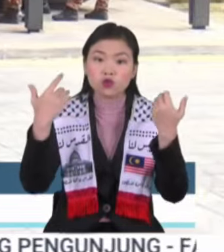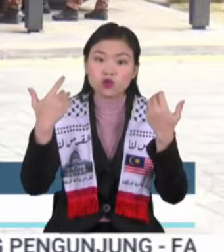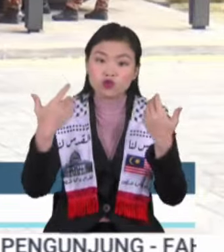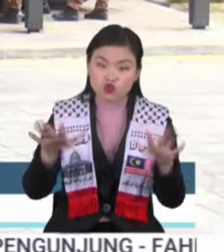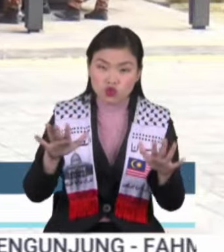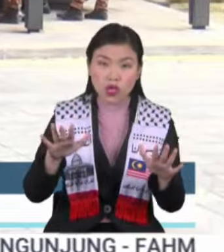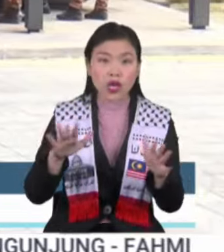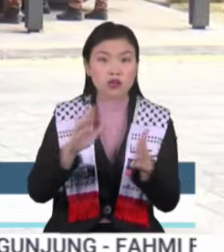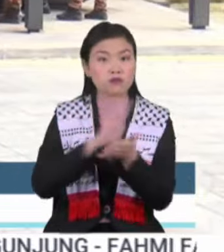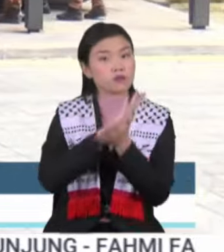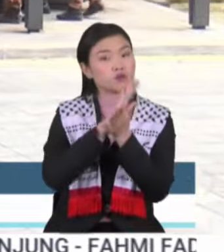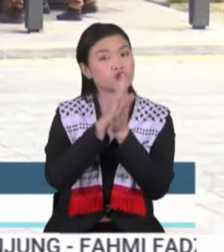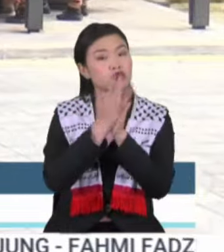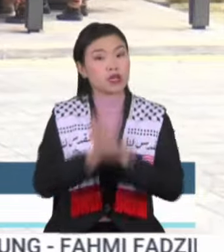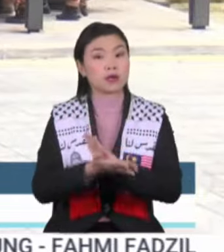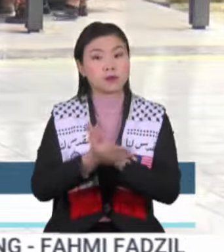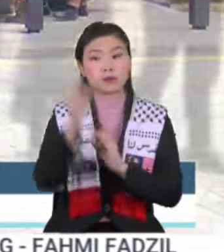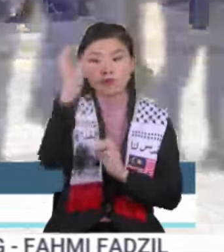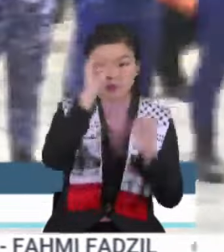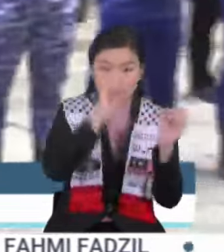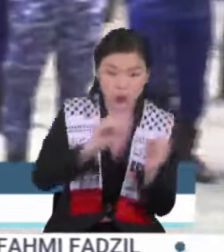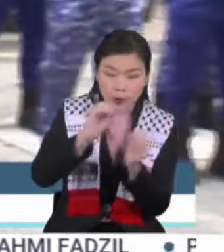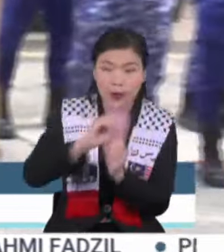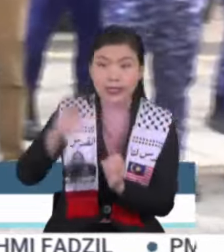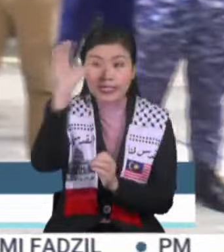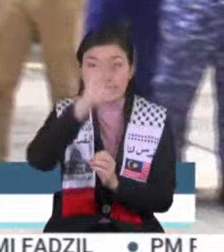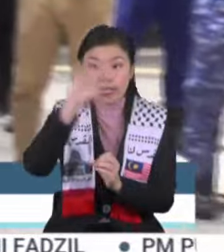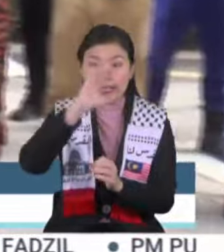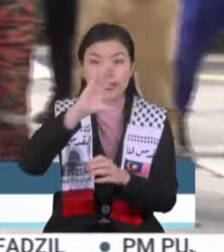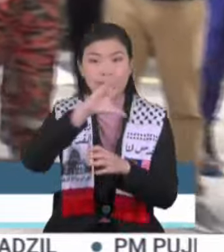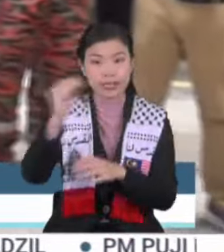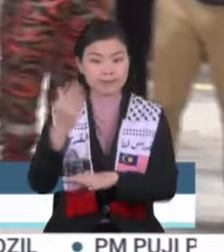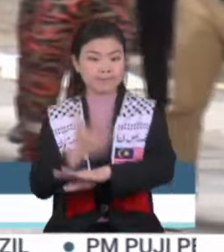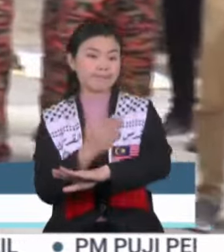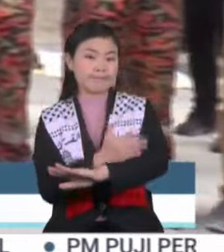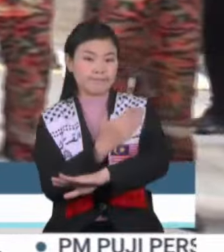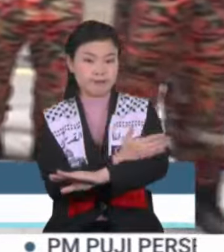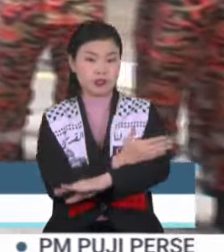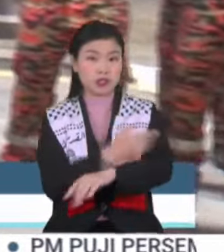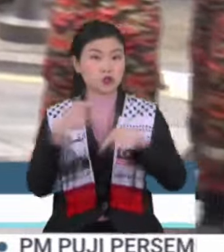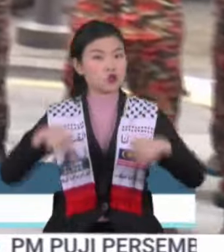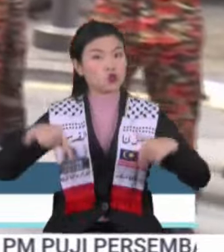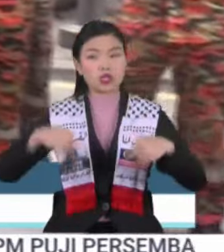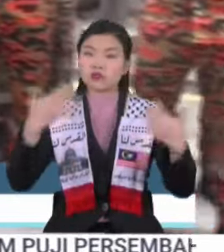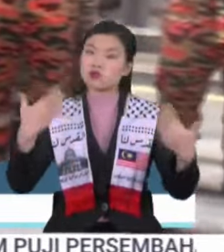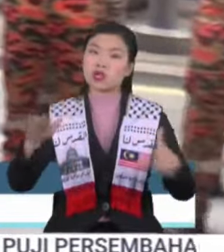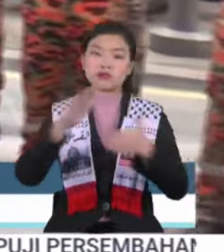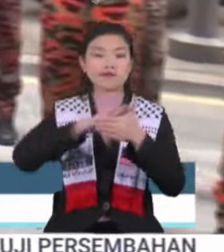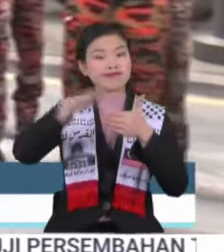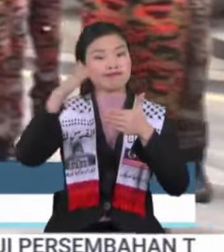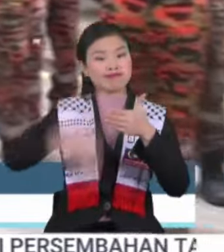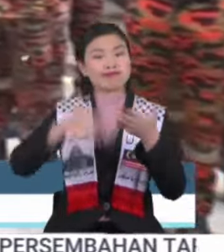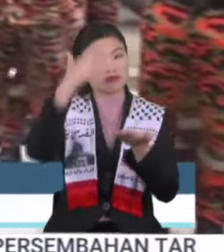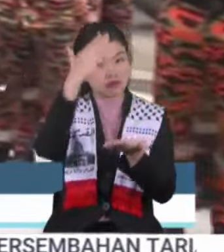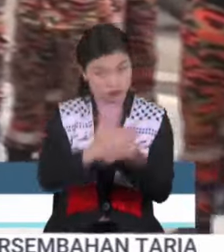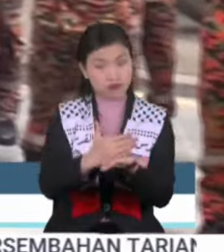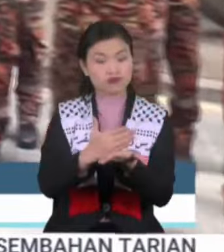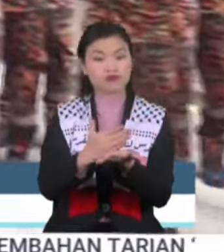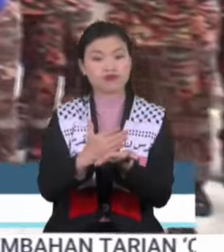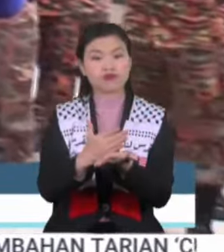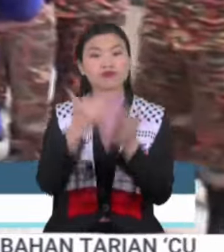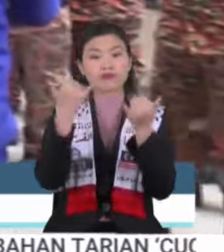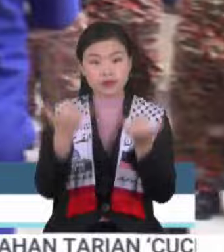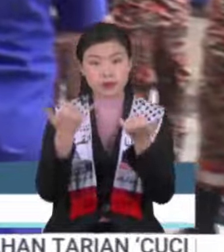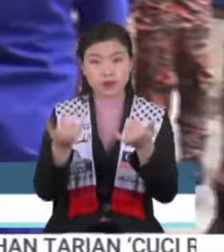and Recovery. Bermakna Search and Rescue ataupun Cari Lamat ditamatkan hari ini dan akan transisinya kepada Search